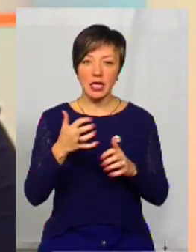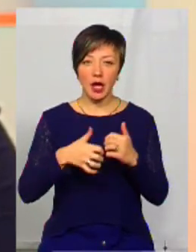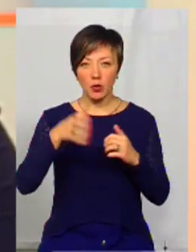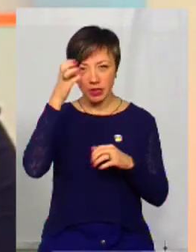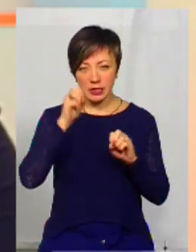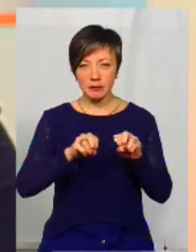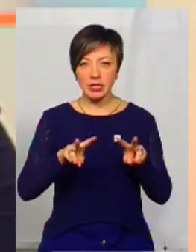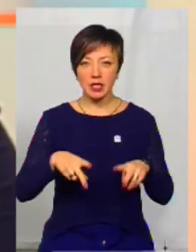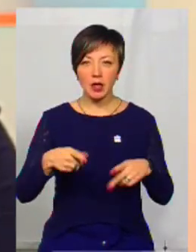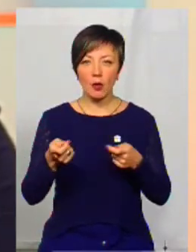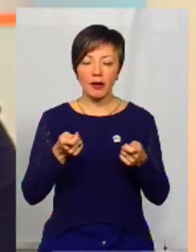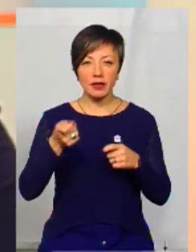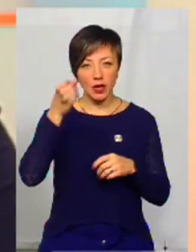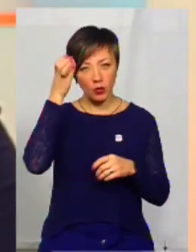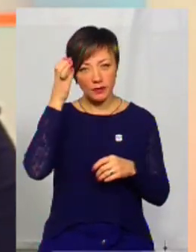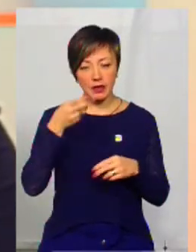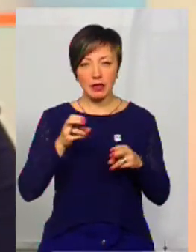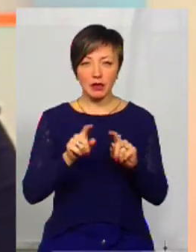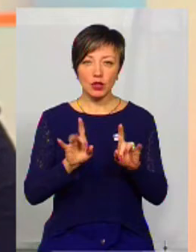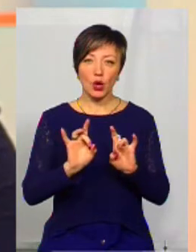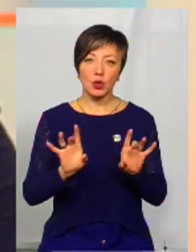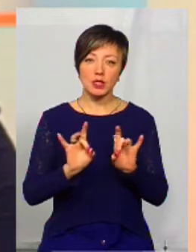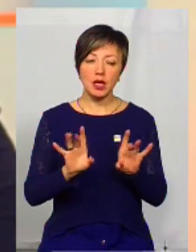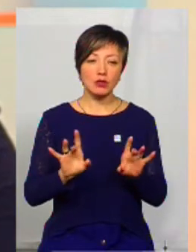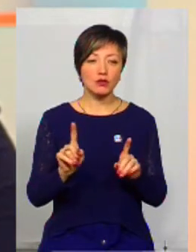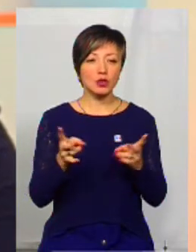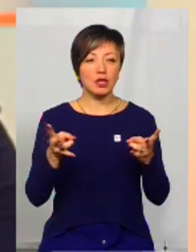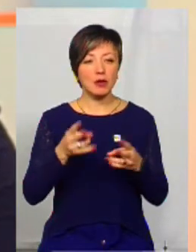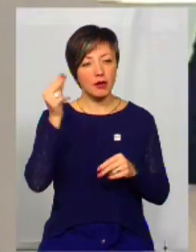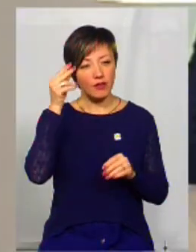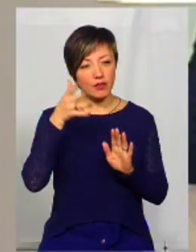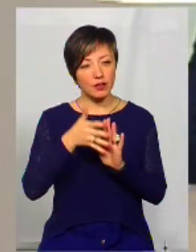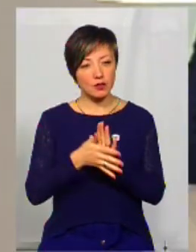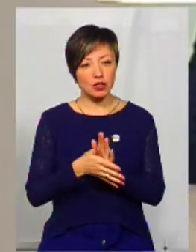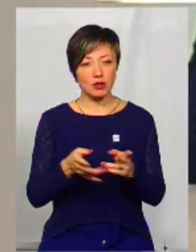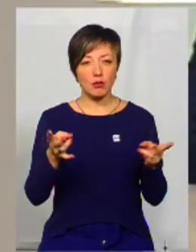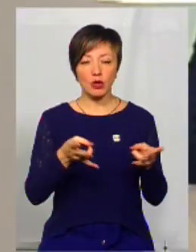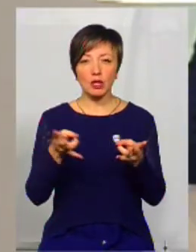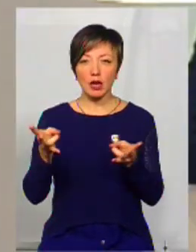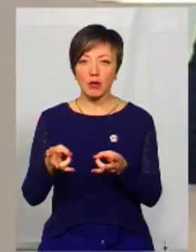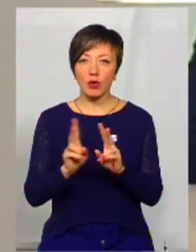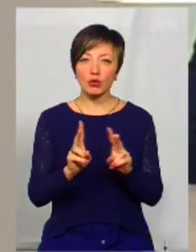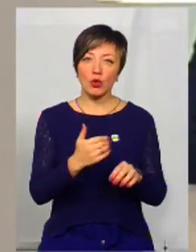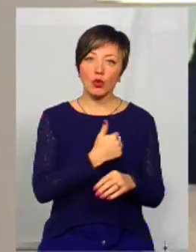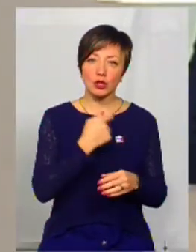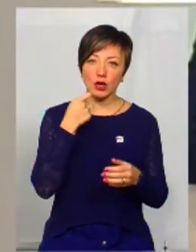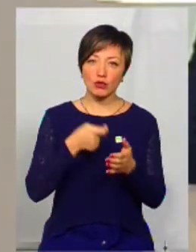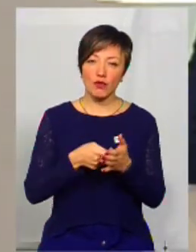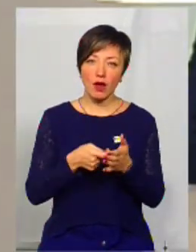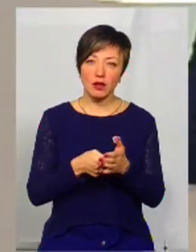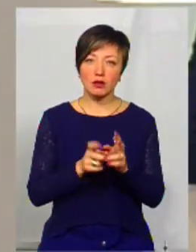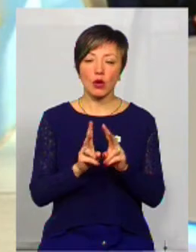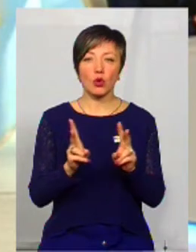освіти, спеціалістами органів управління освіти, де будемо роз'яснювати їм, що треба вивчити потребу дійсно, хто хоче